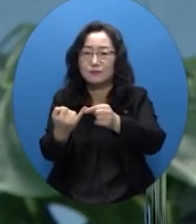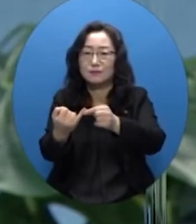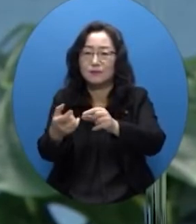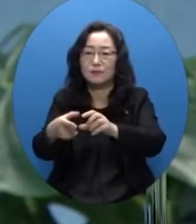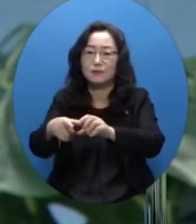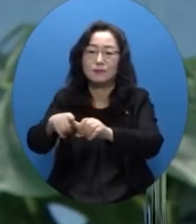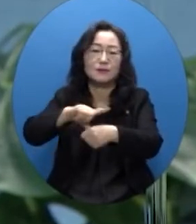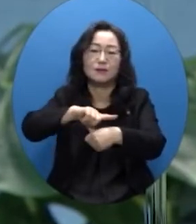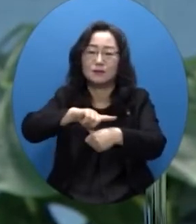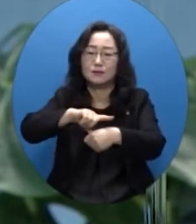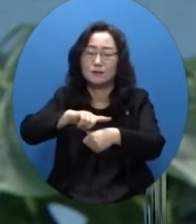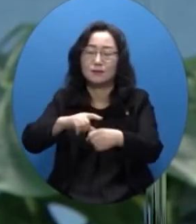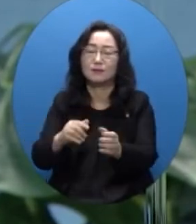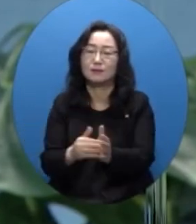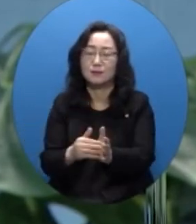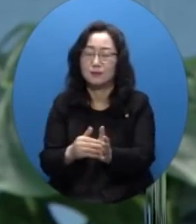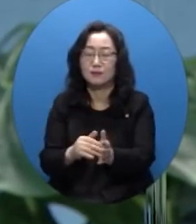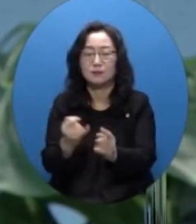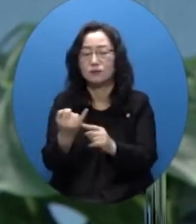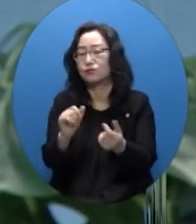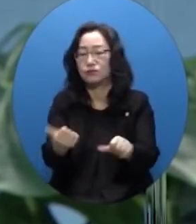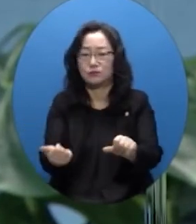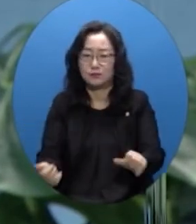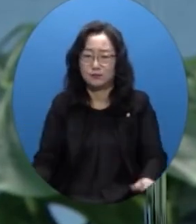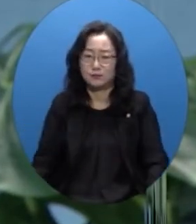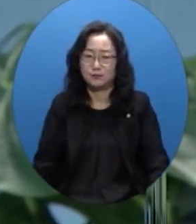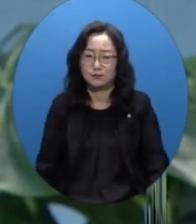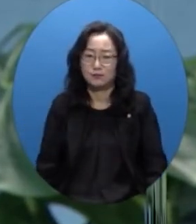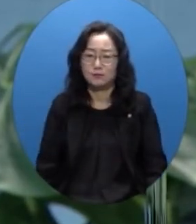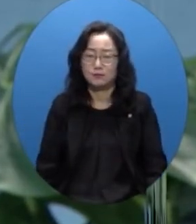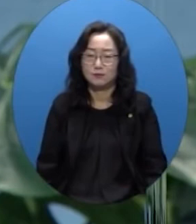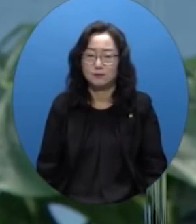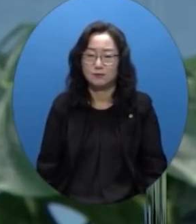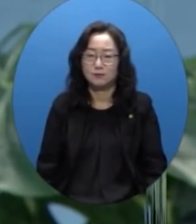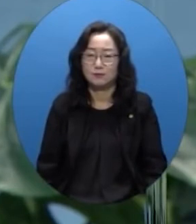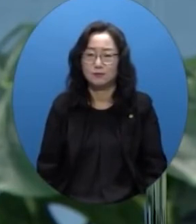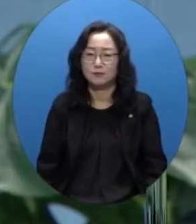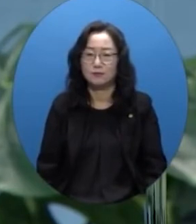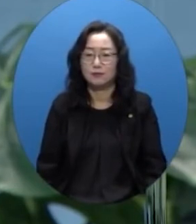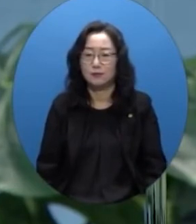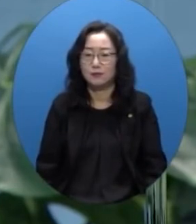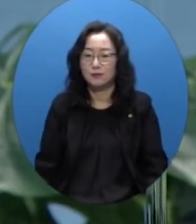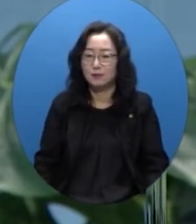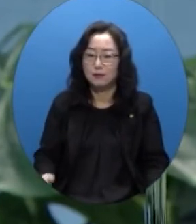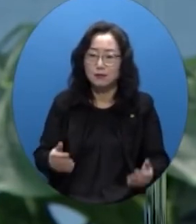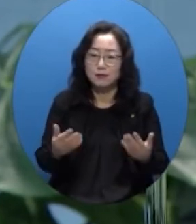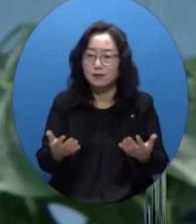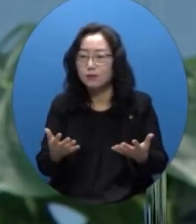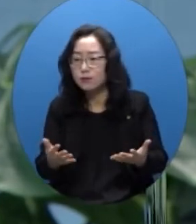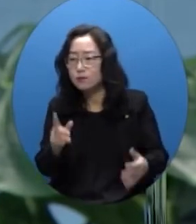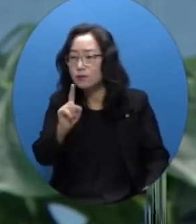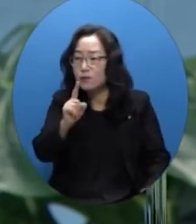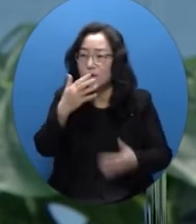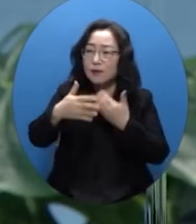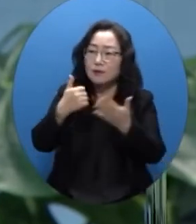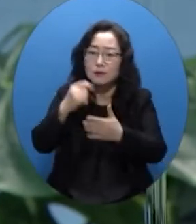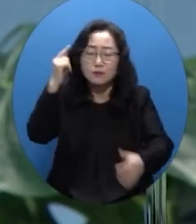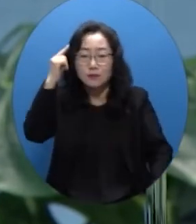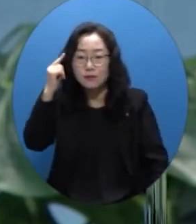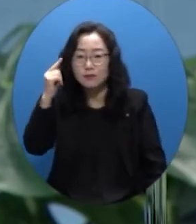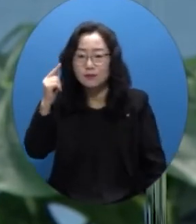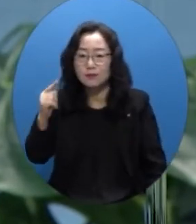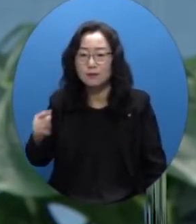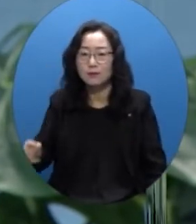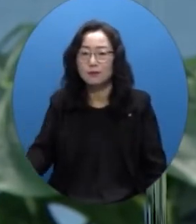신병 제가 된 상태였습니다 이미 죽은 상태였습니다 어찌 하나님의 이런 일이 일어날 수가 있습니까